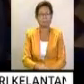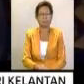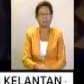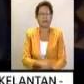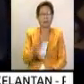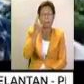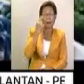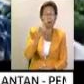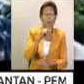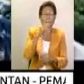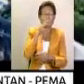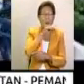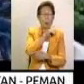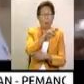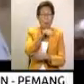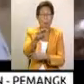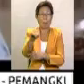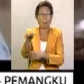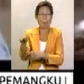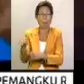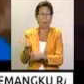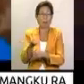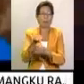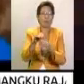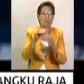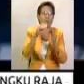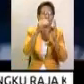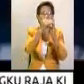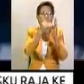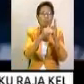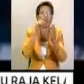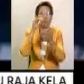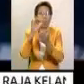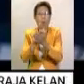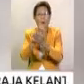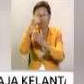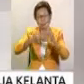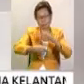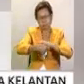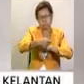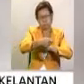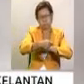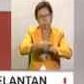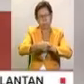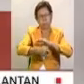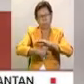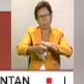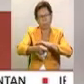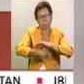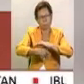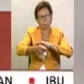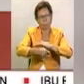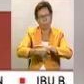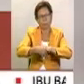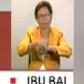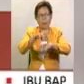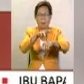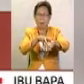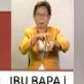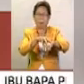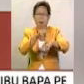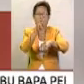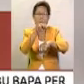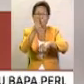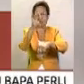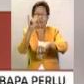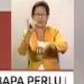Baru-baru ini, kecoh isu judul drama bersiri Isteri Untuk Disewa mendapat teguran Mufti Wilayah Persekutuan Datuk Seri Dr. Zulkifli